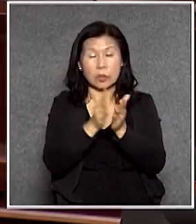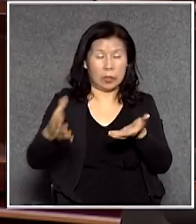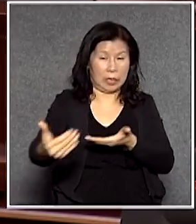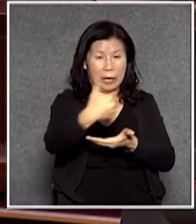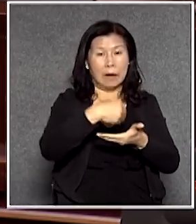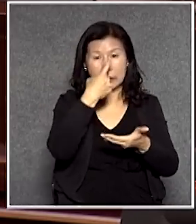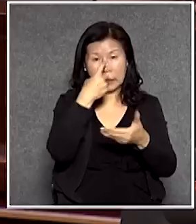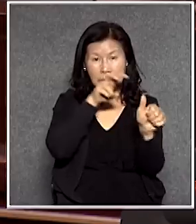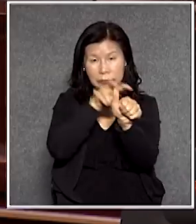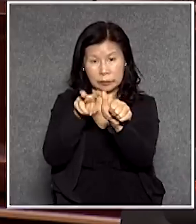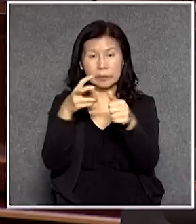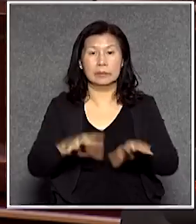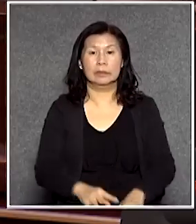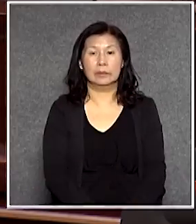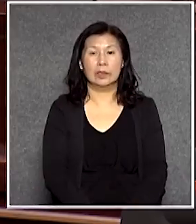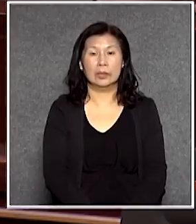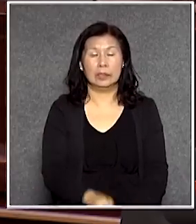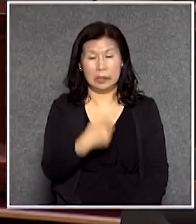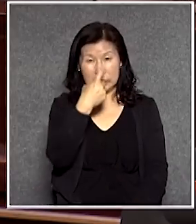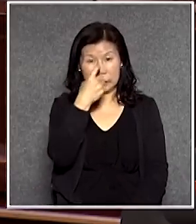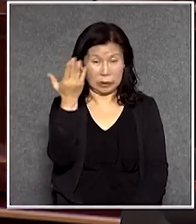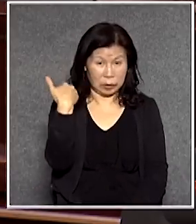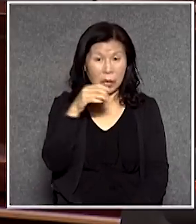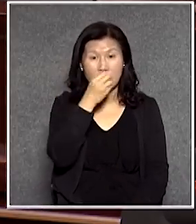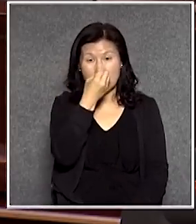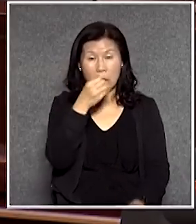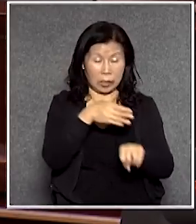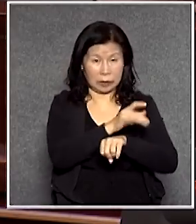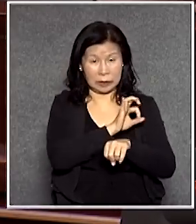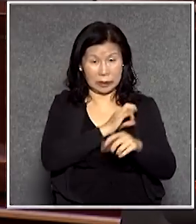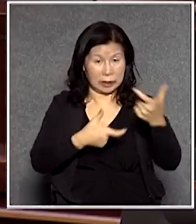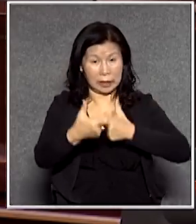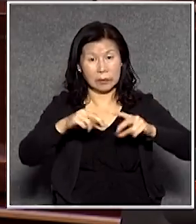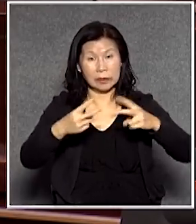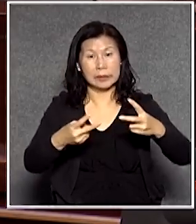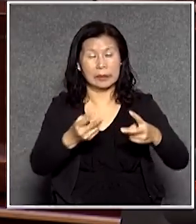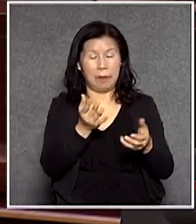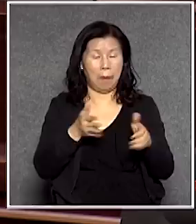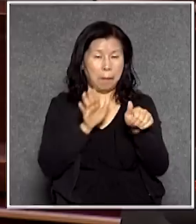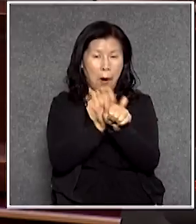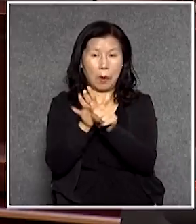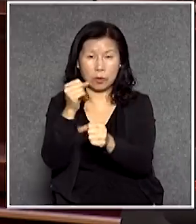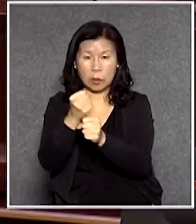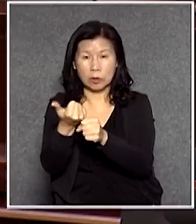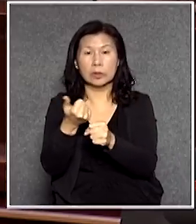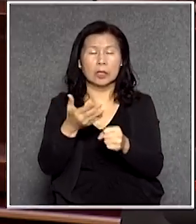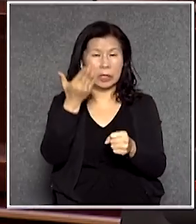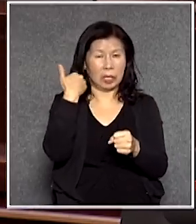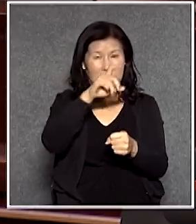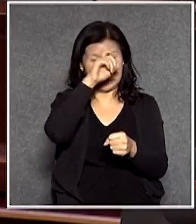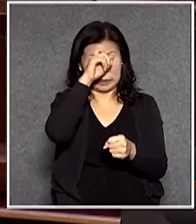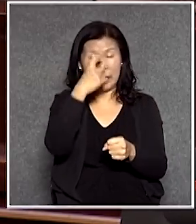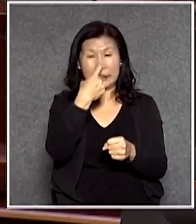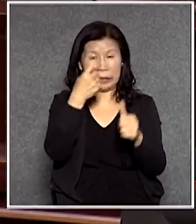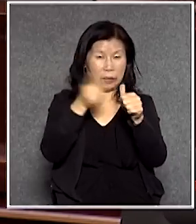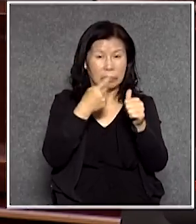的控制之中。即使英國曾經對香港的社會經濟發展有貢獻，但是追源溯本是英國人